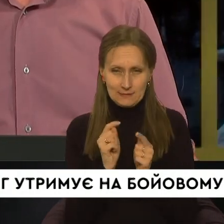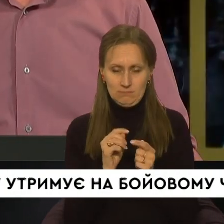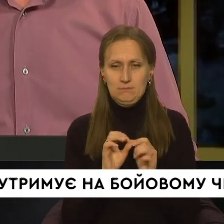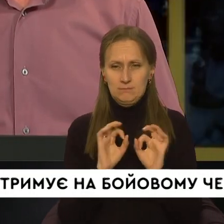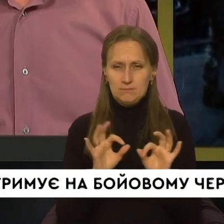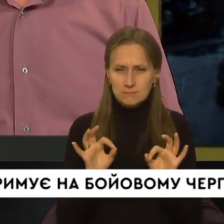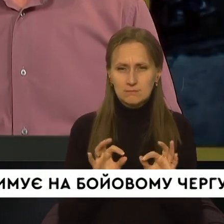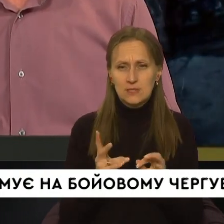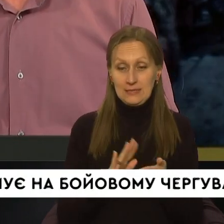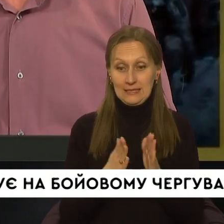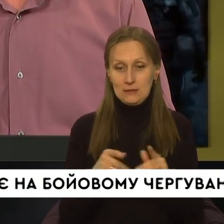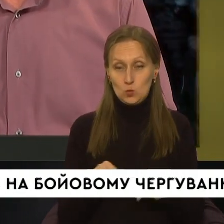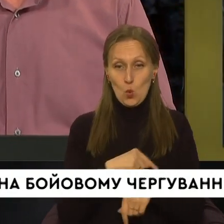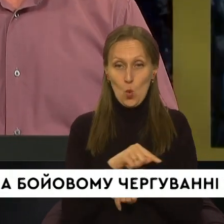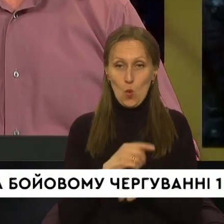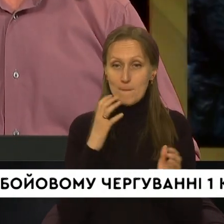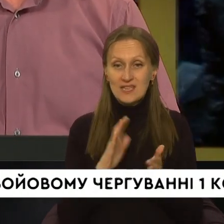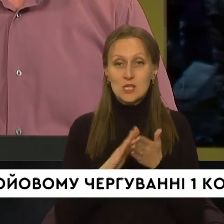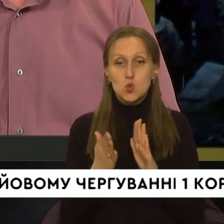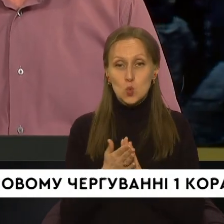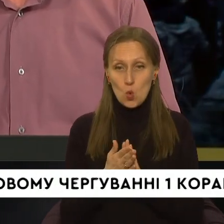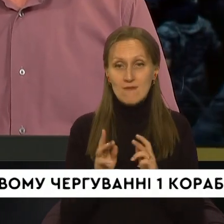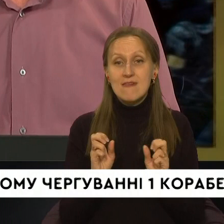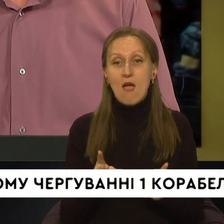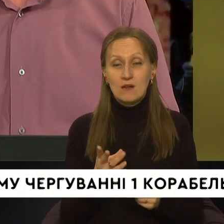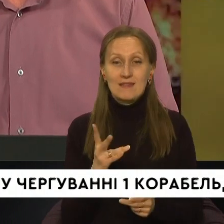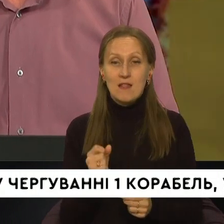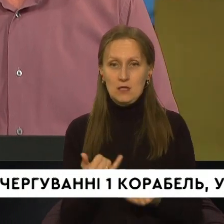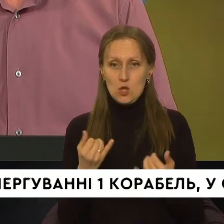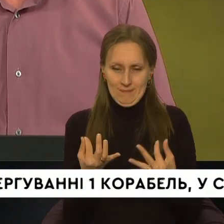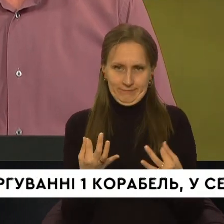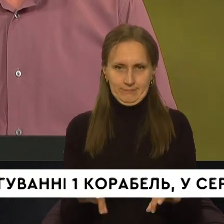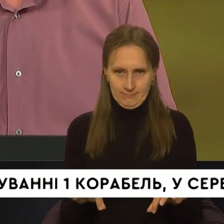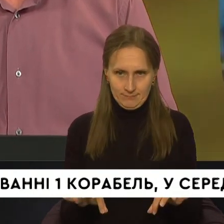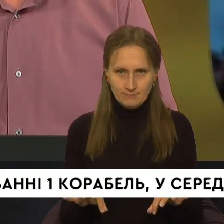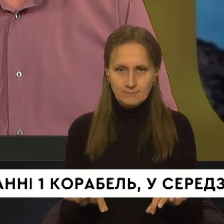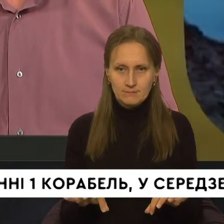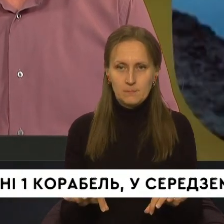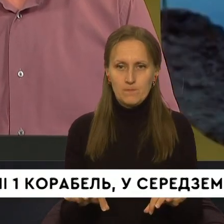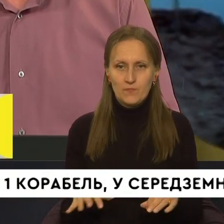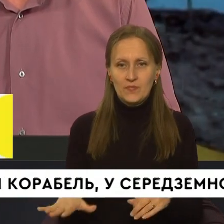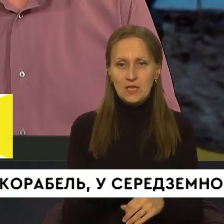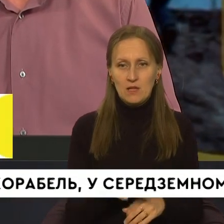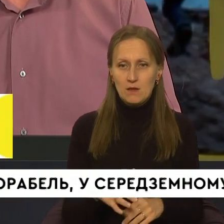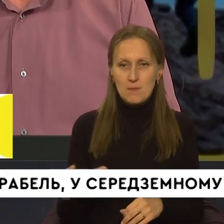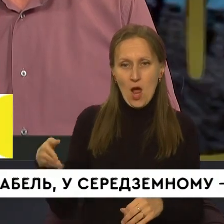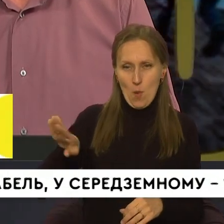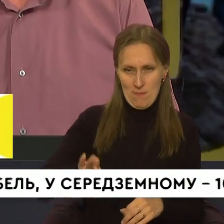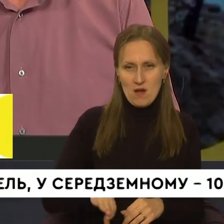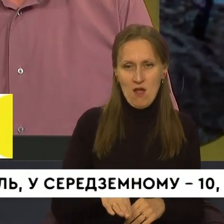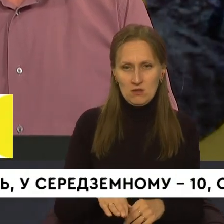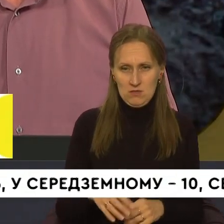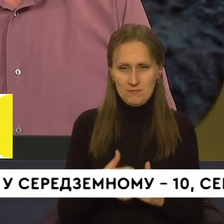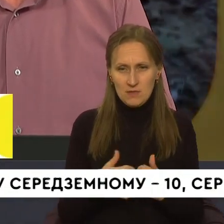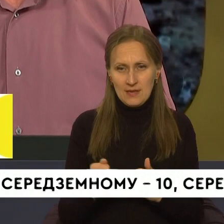опишіть станом на цю годину безпекову ситуацію, як на щойно деокупованій території правобережжя, так само і